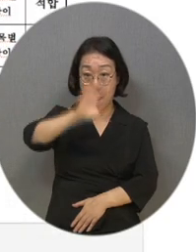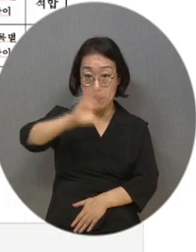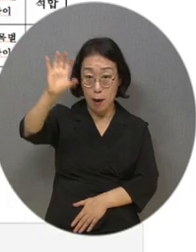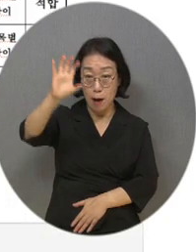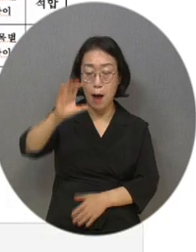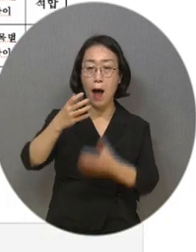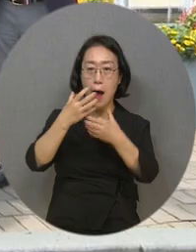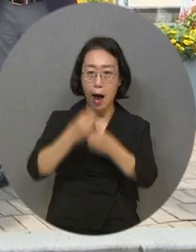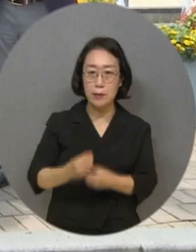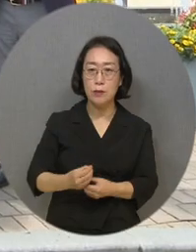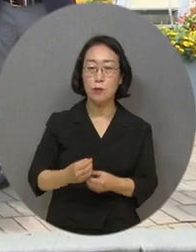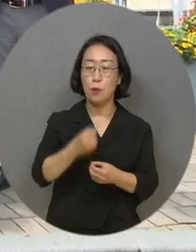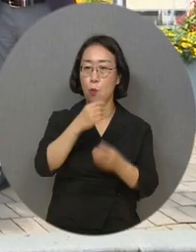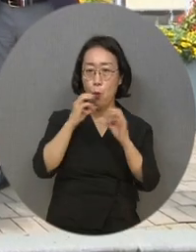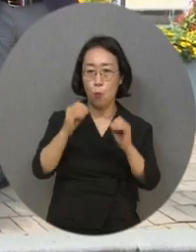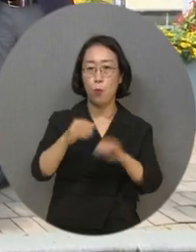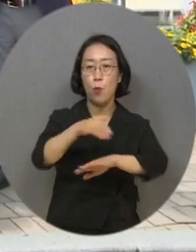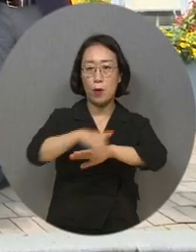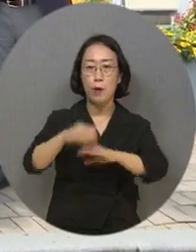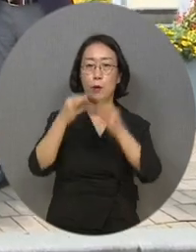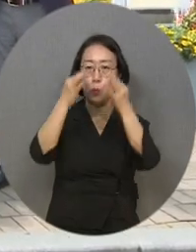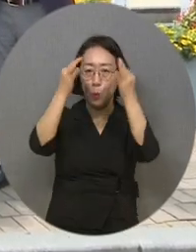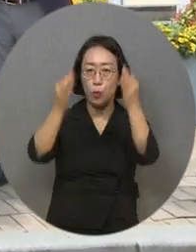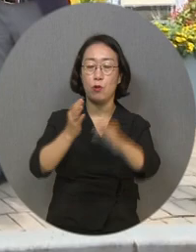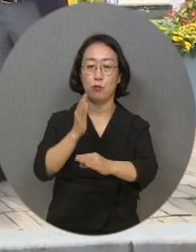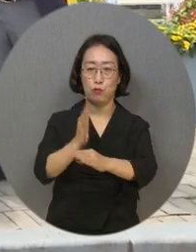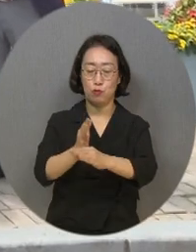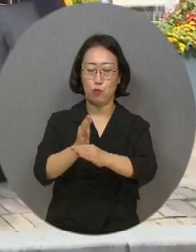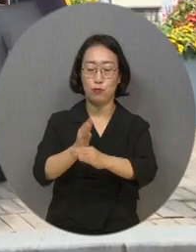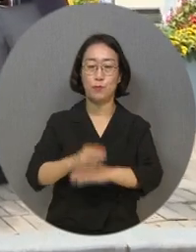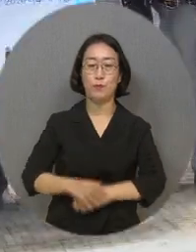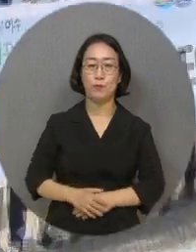있습니다. 복지TV 뉴스 황영재입니다.